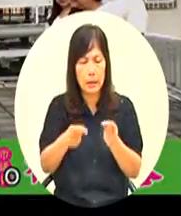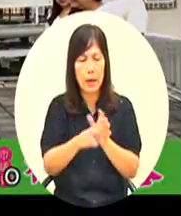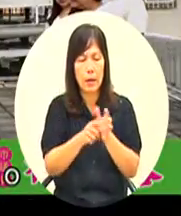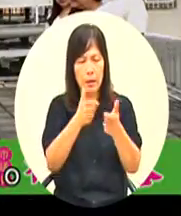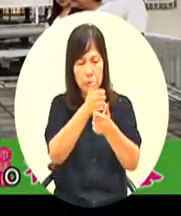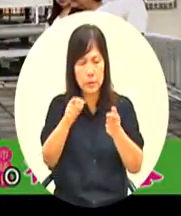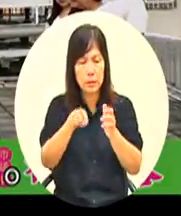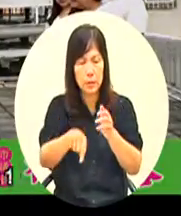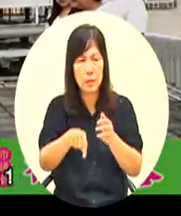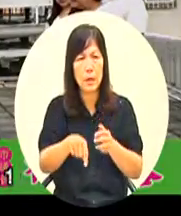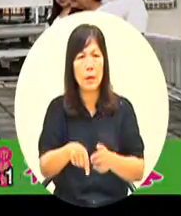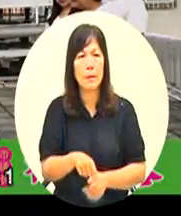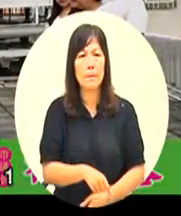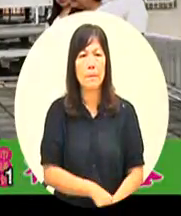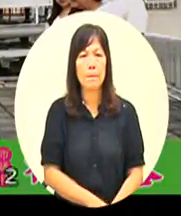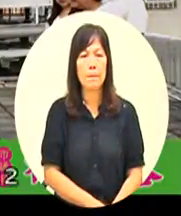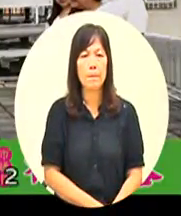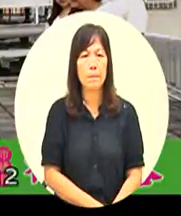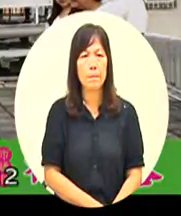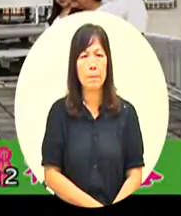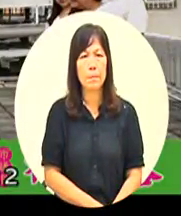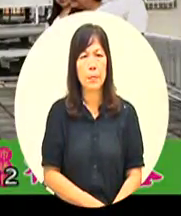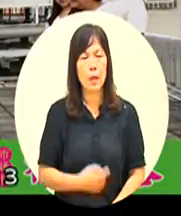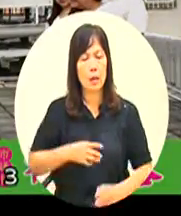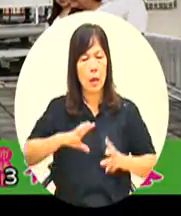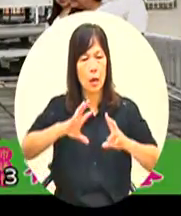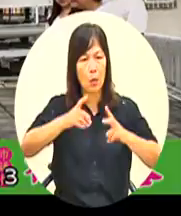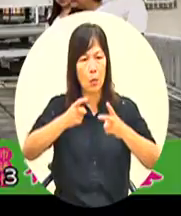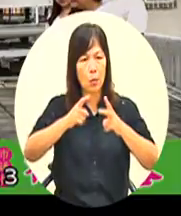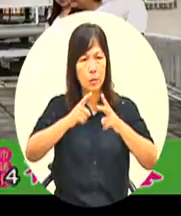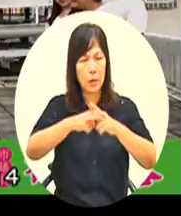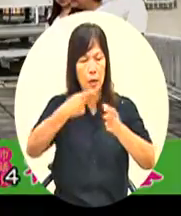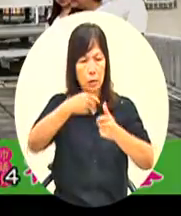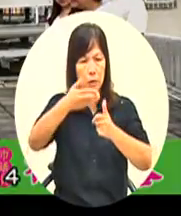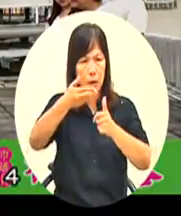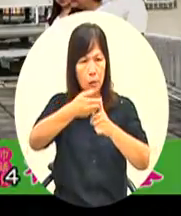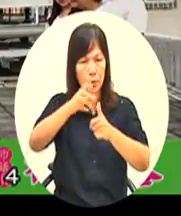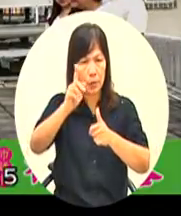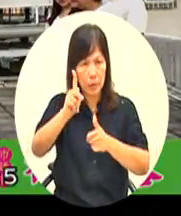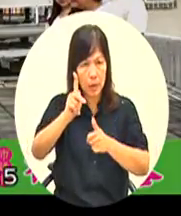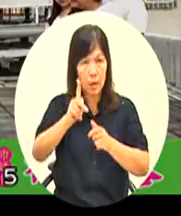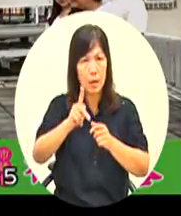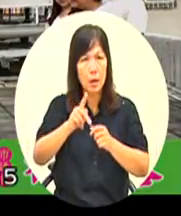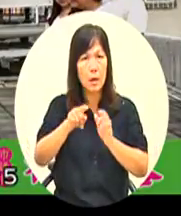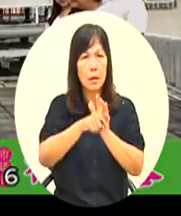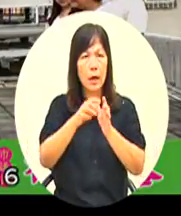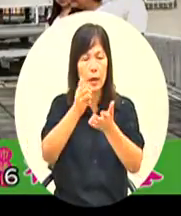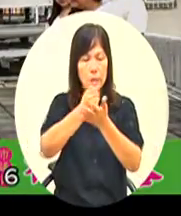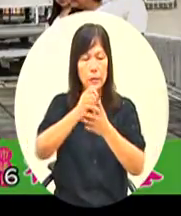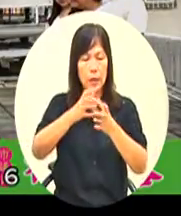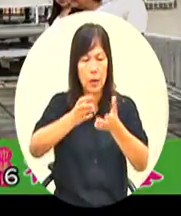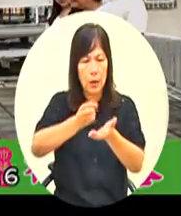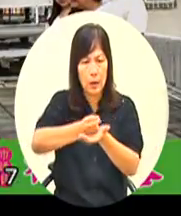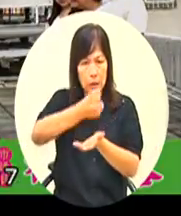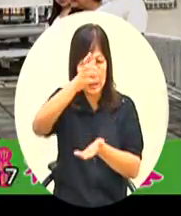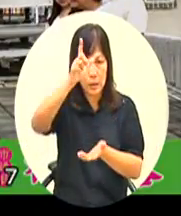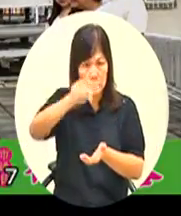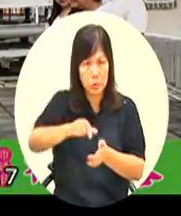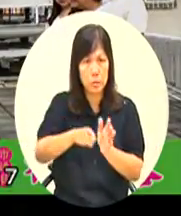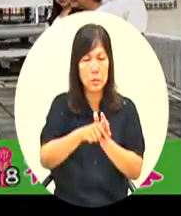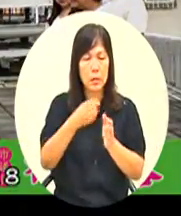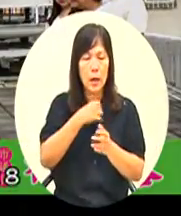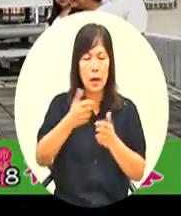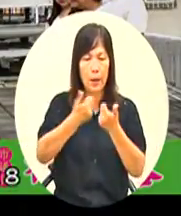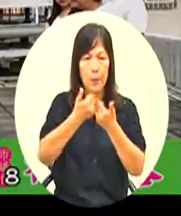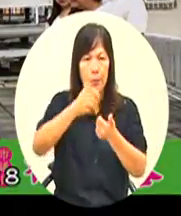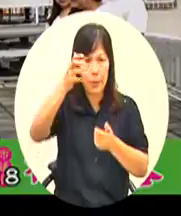个我们的国小教育科哈，也请了。 建筑师我们的会长